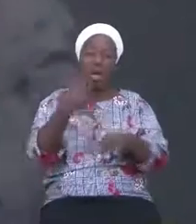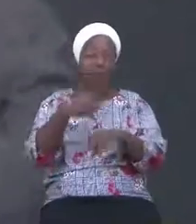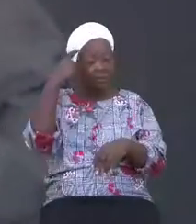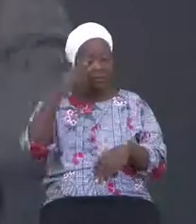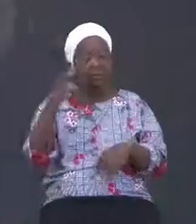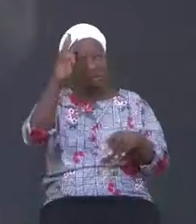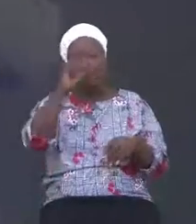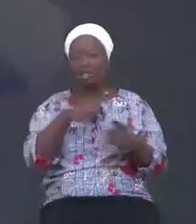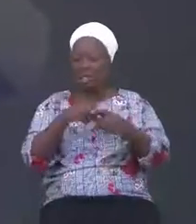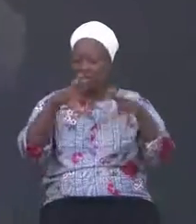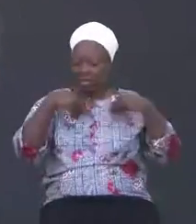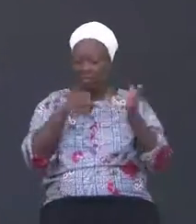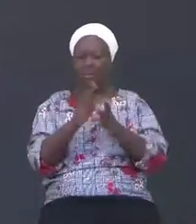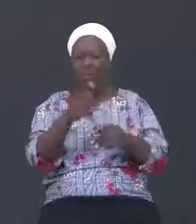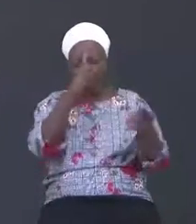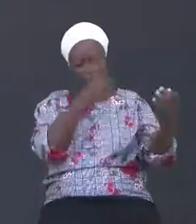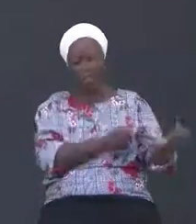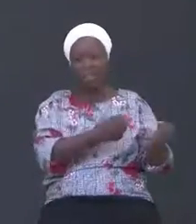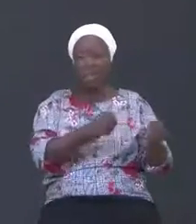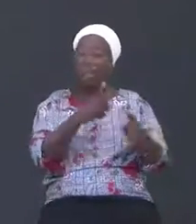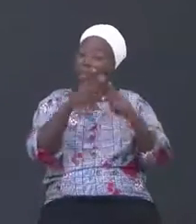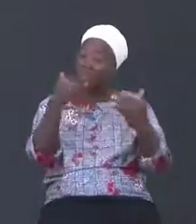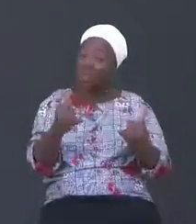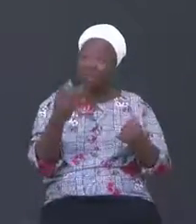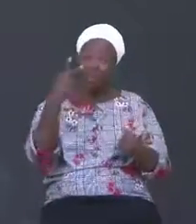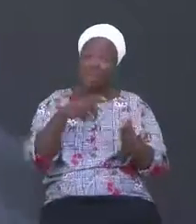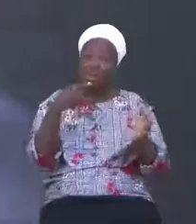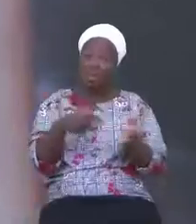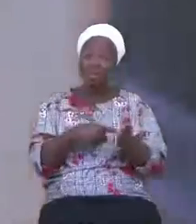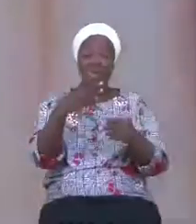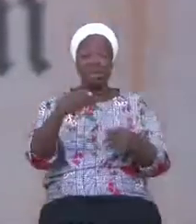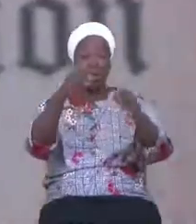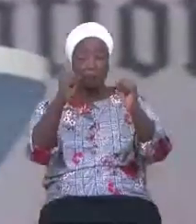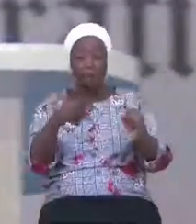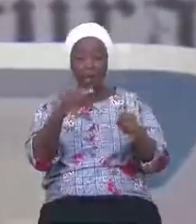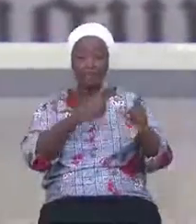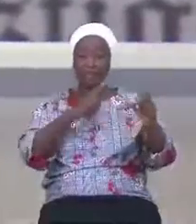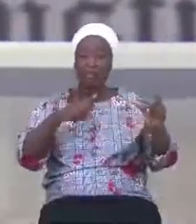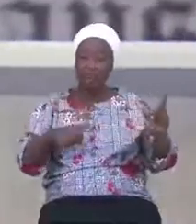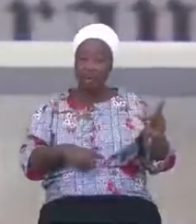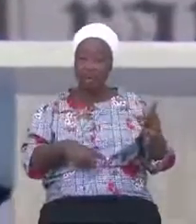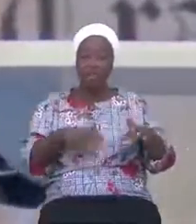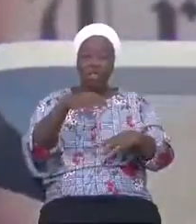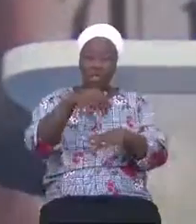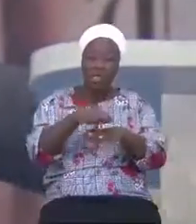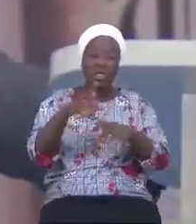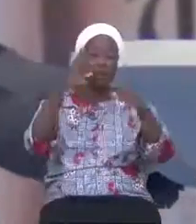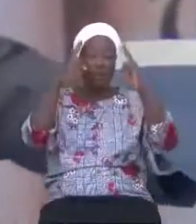ont accepté cela par la foi. Mais maintenant, voyez cela, la puissance du Seigneur a